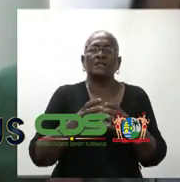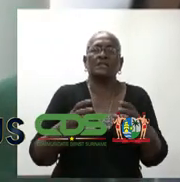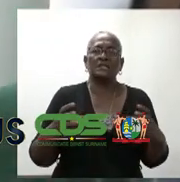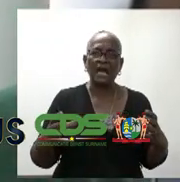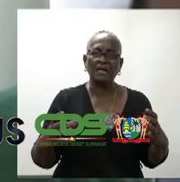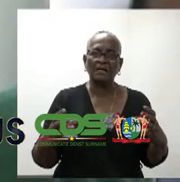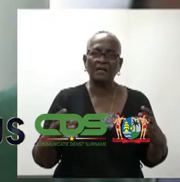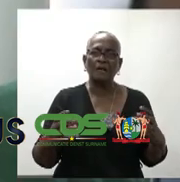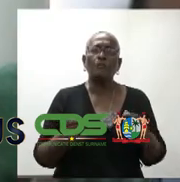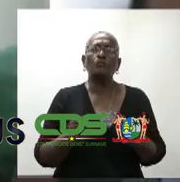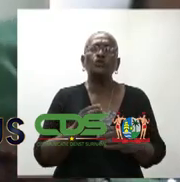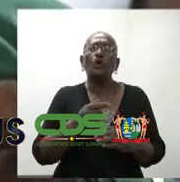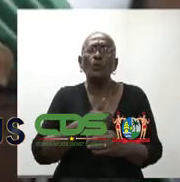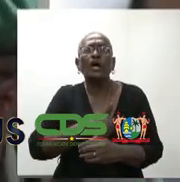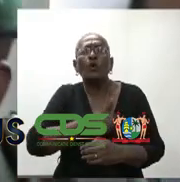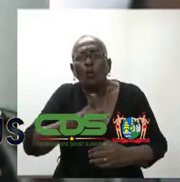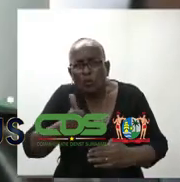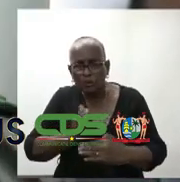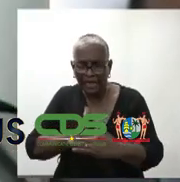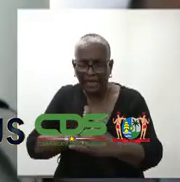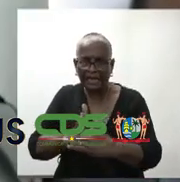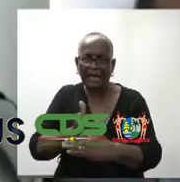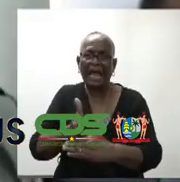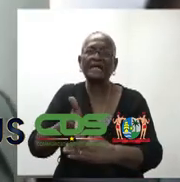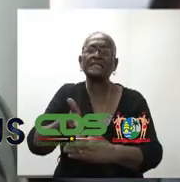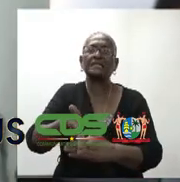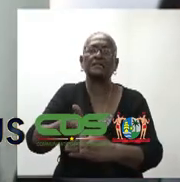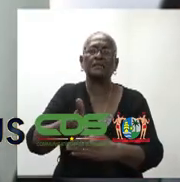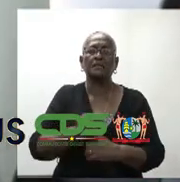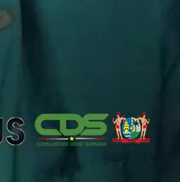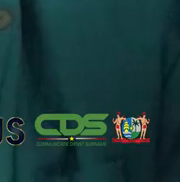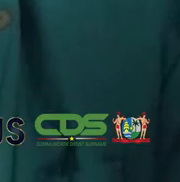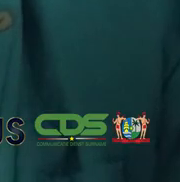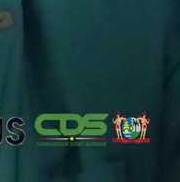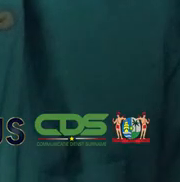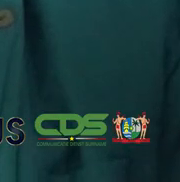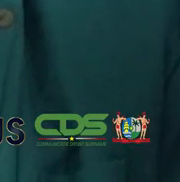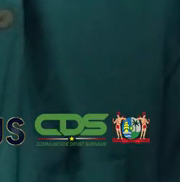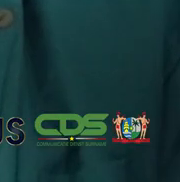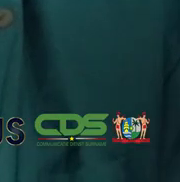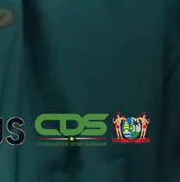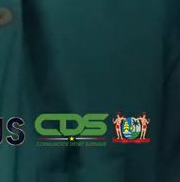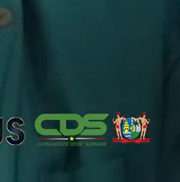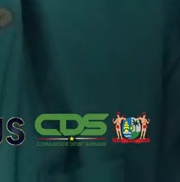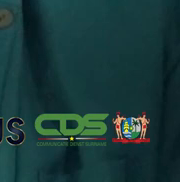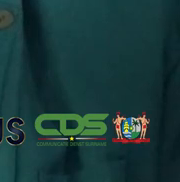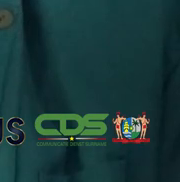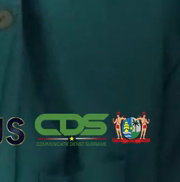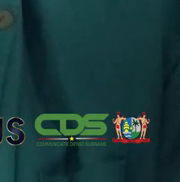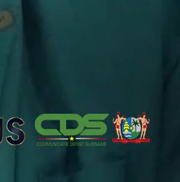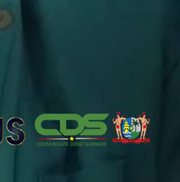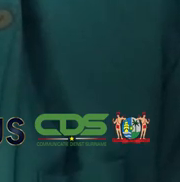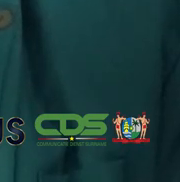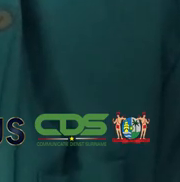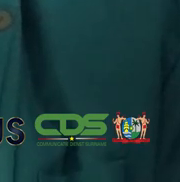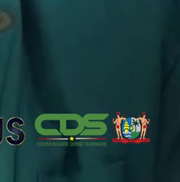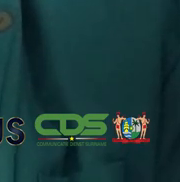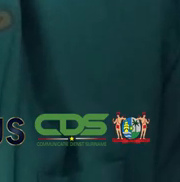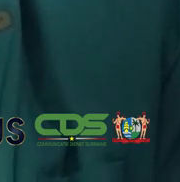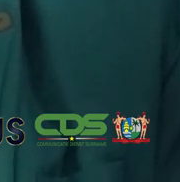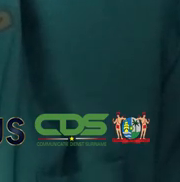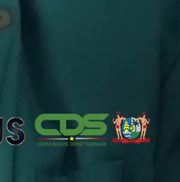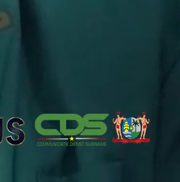op spoor konden zetten. Misschien ben ik ook te optimistisch geweest over